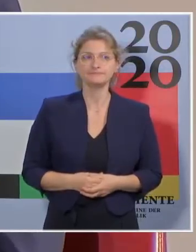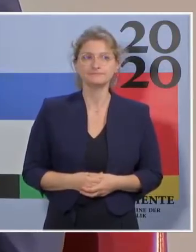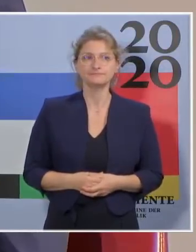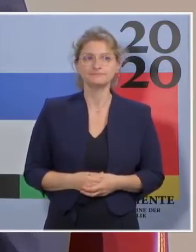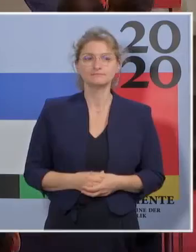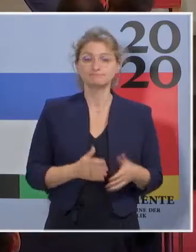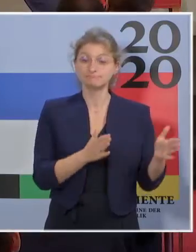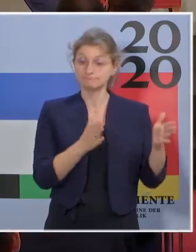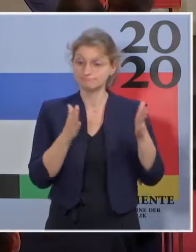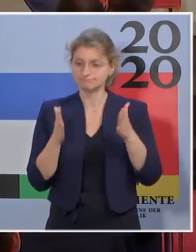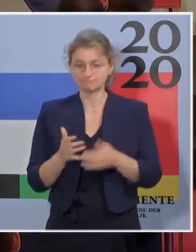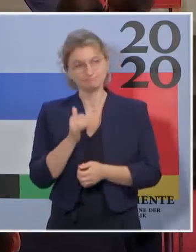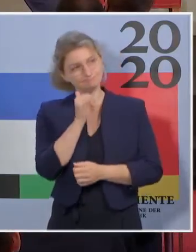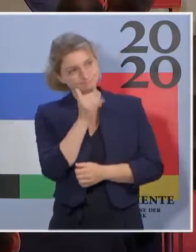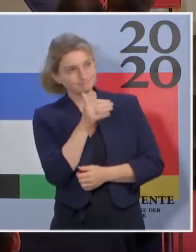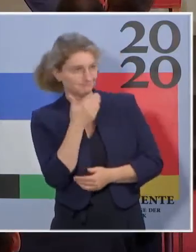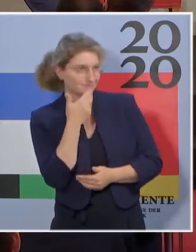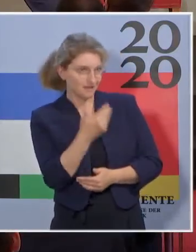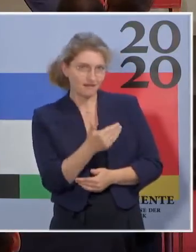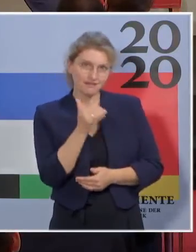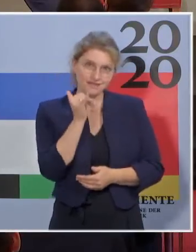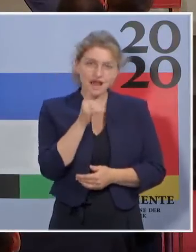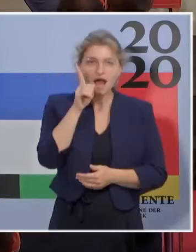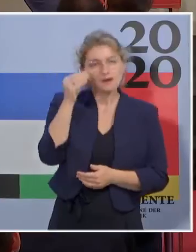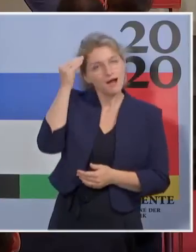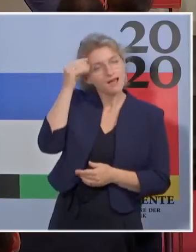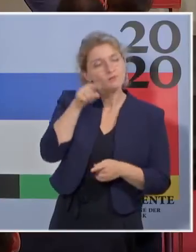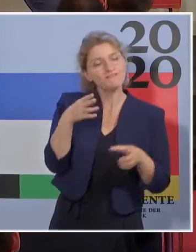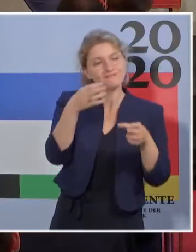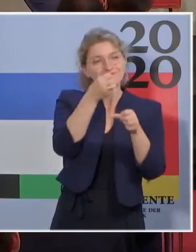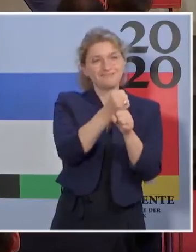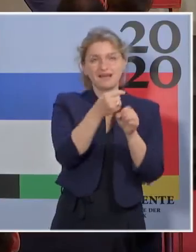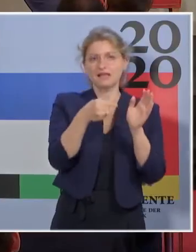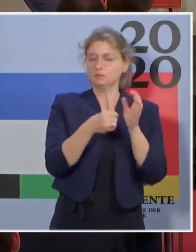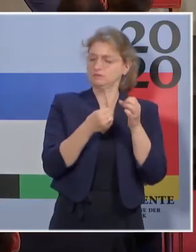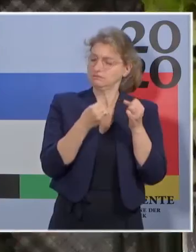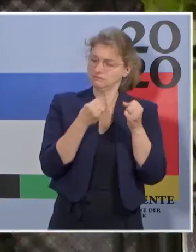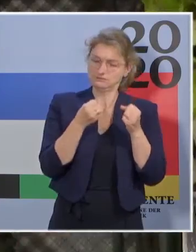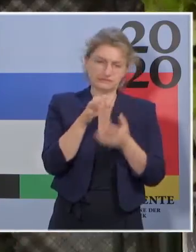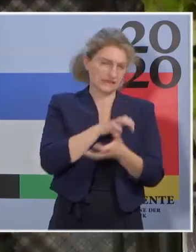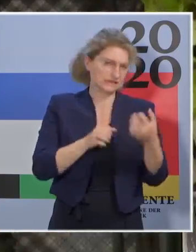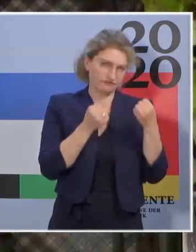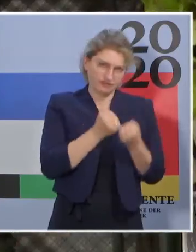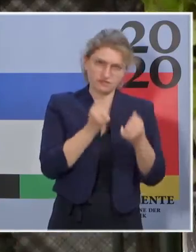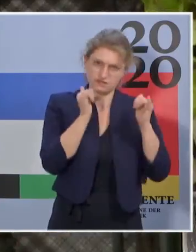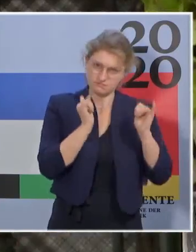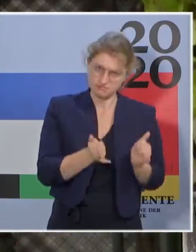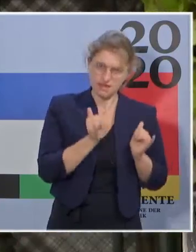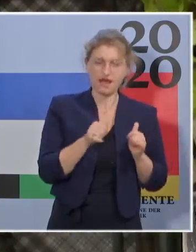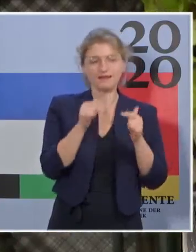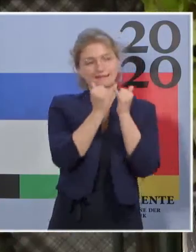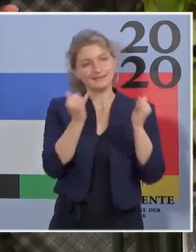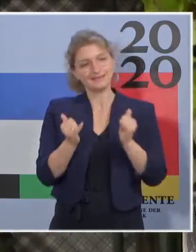Ja, also danke, aber ich glaube, die Verfassung ist eindeutig krisenfest, unsere Institutionen sind